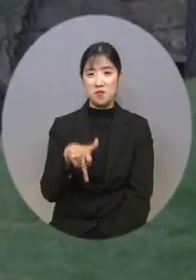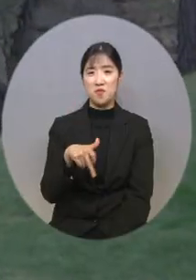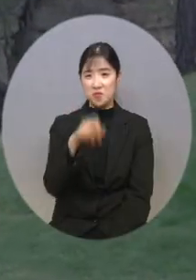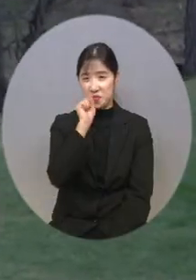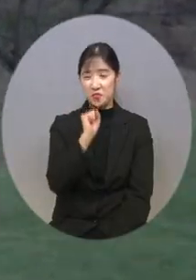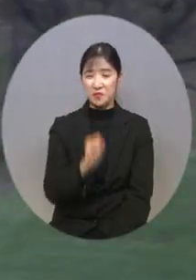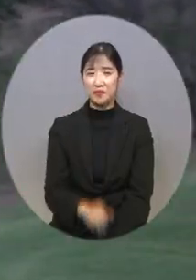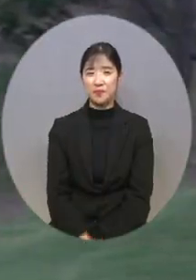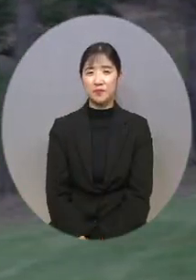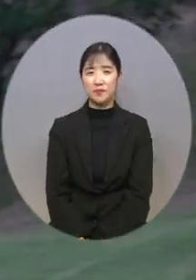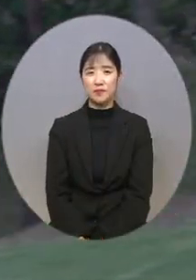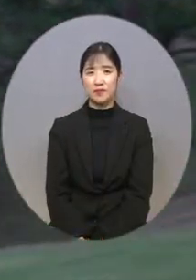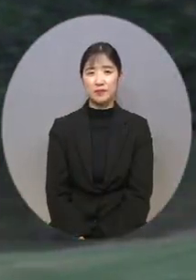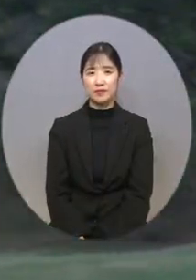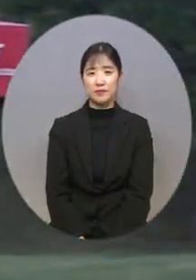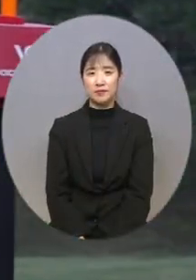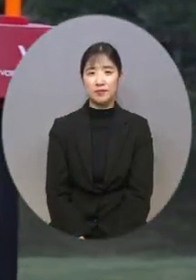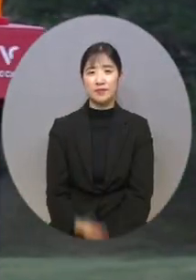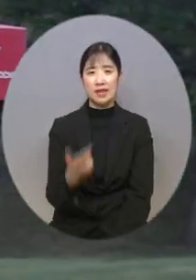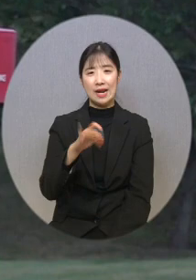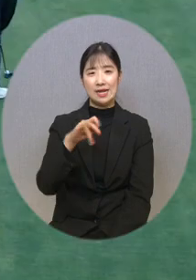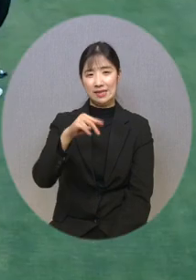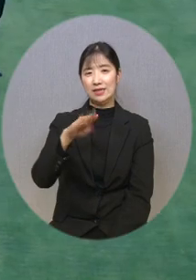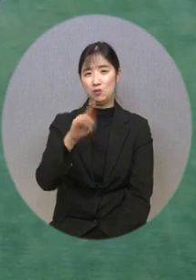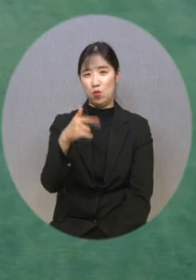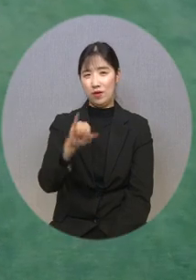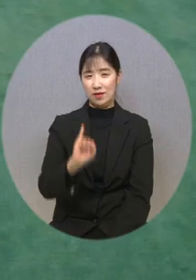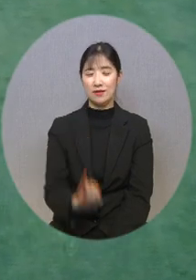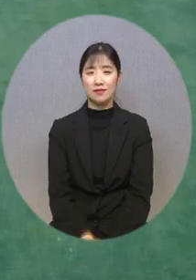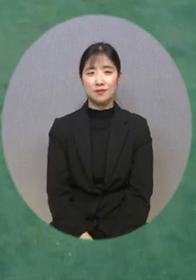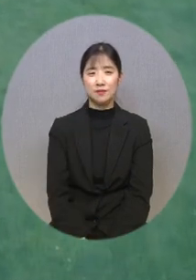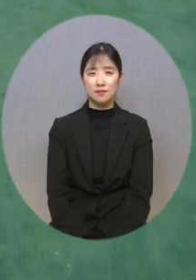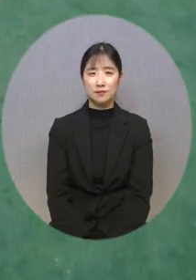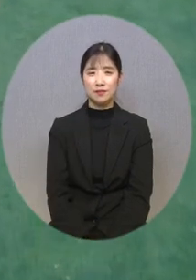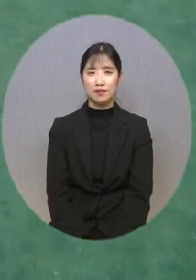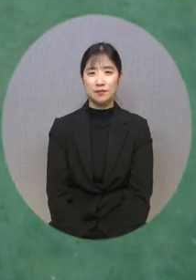이거 뭐 하신다요? 나이스 보기. 보기.